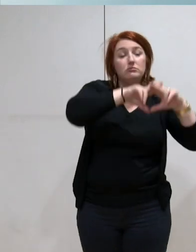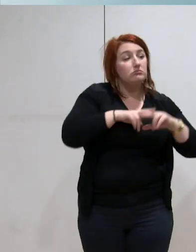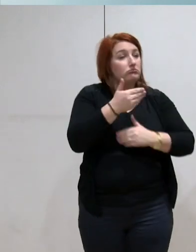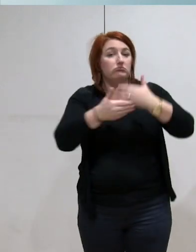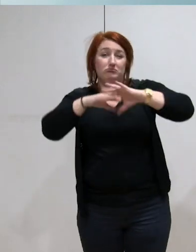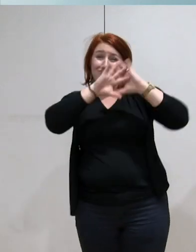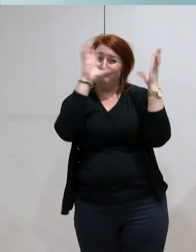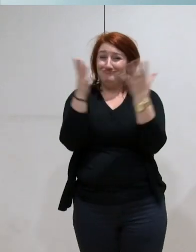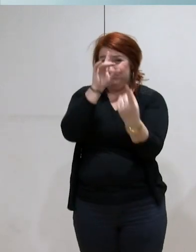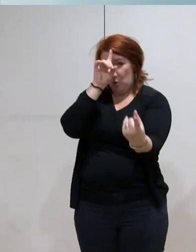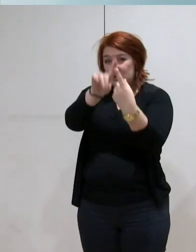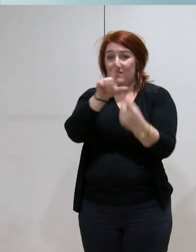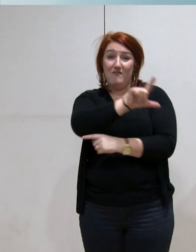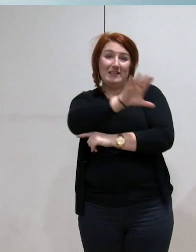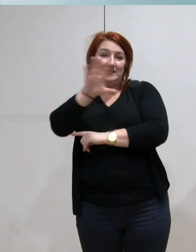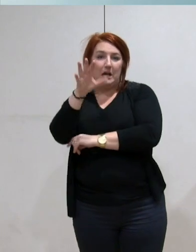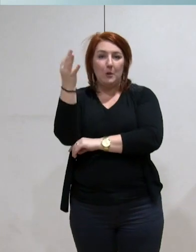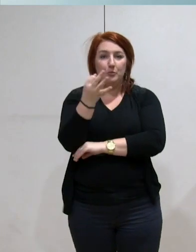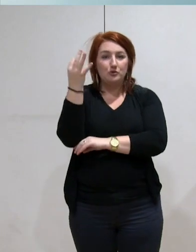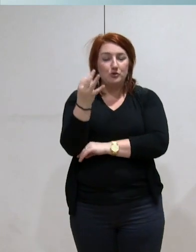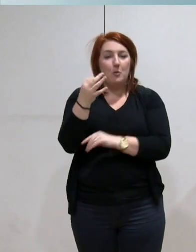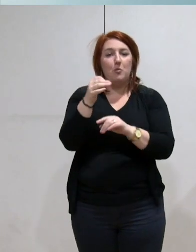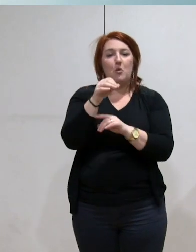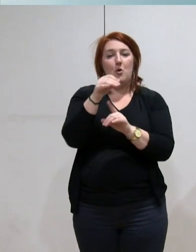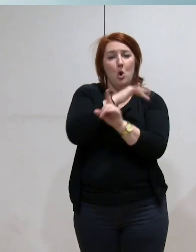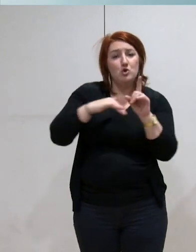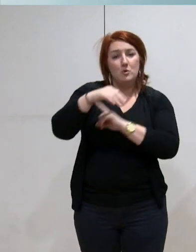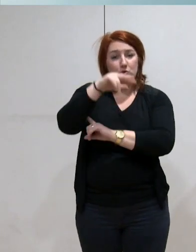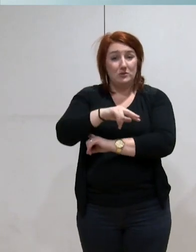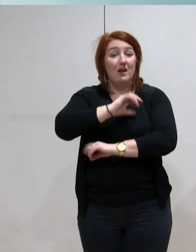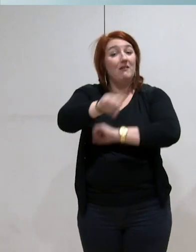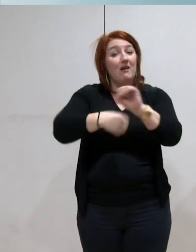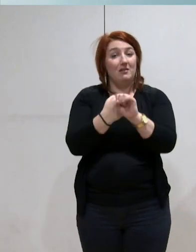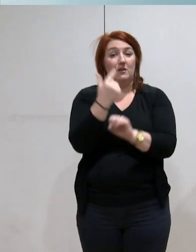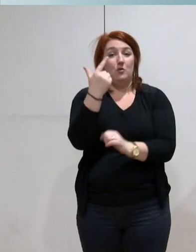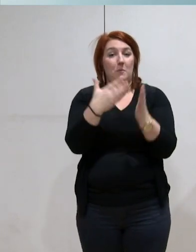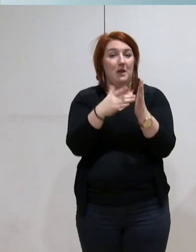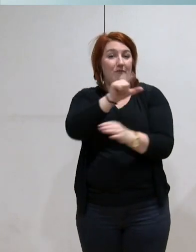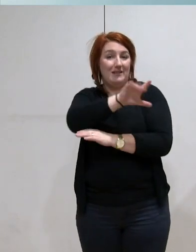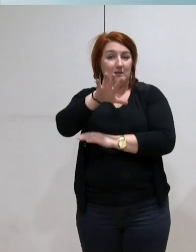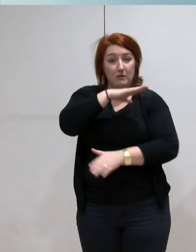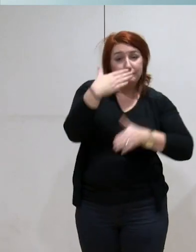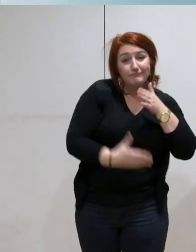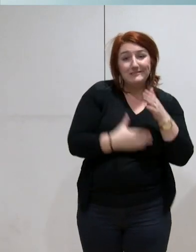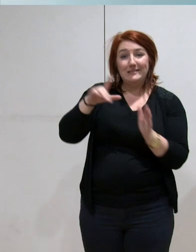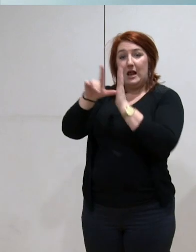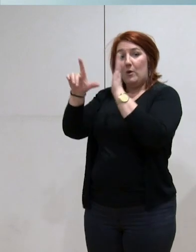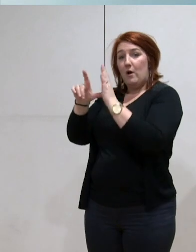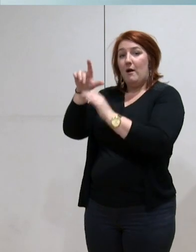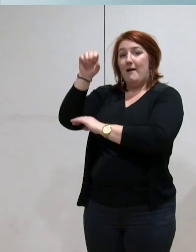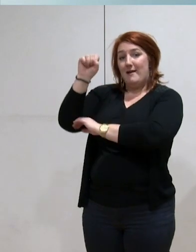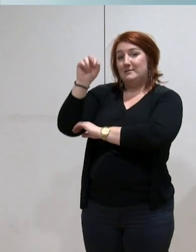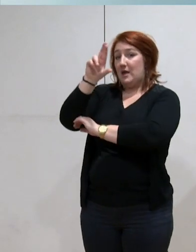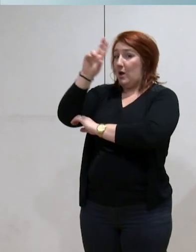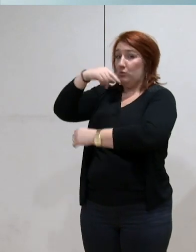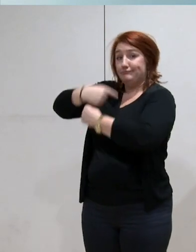l'objectif de 25 % de logement social en 2025 comme la loi SRU nous le demande c'est aussi un soutien